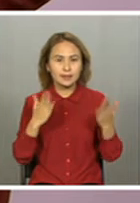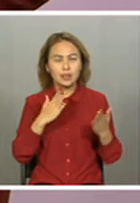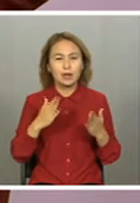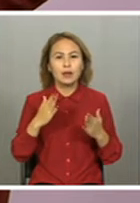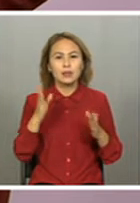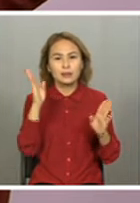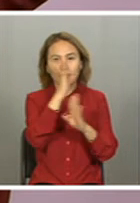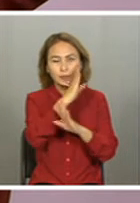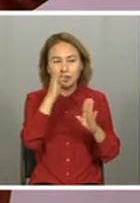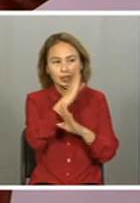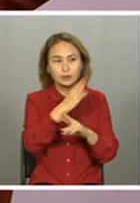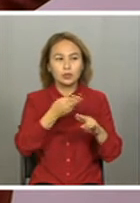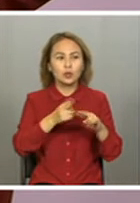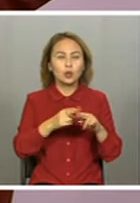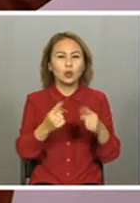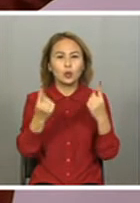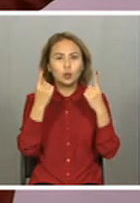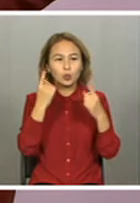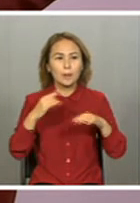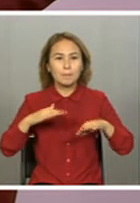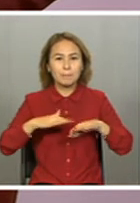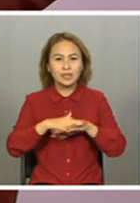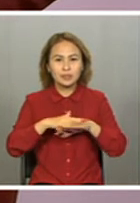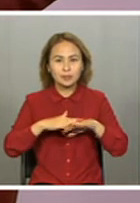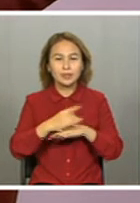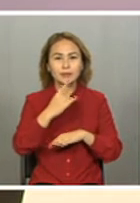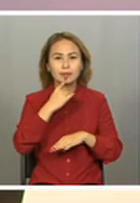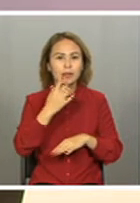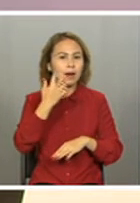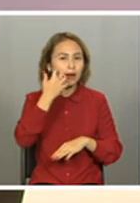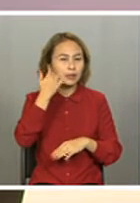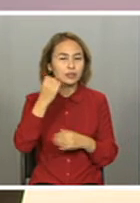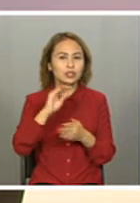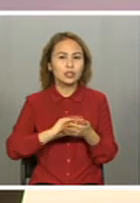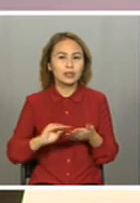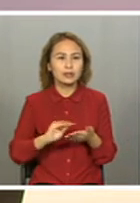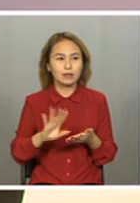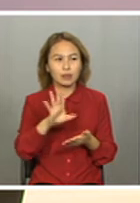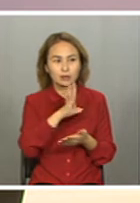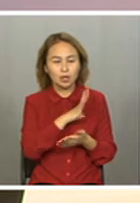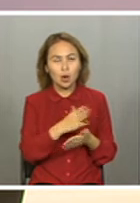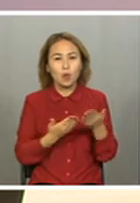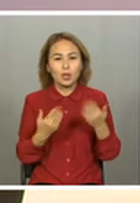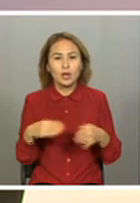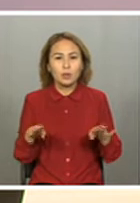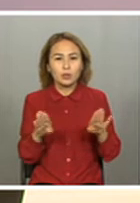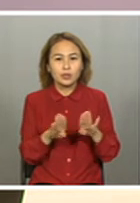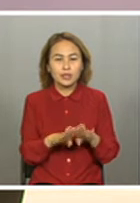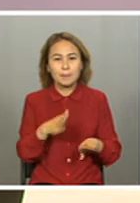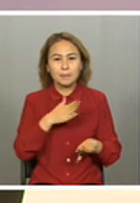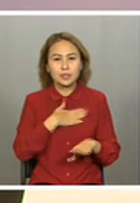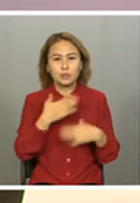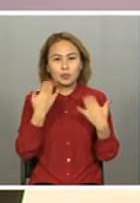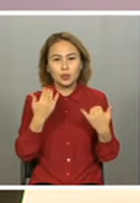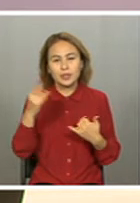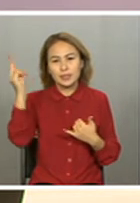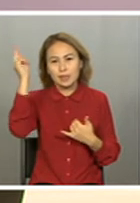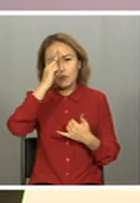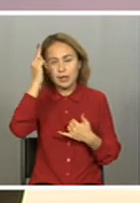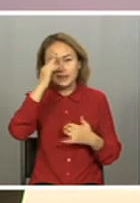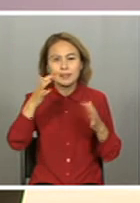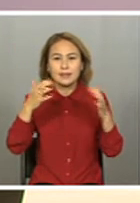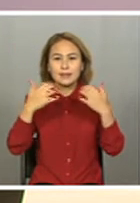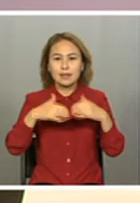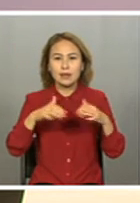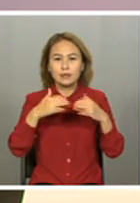дүниесінің ұлы кітабы да математикалық тіл арқылы жазылған. Олай болса, біз бүгінгі сабақта санның